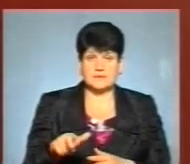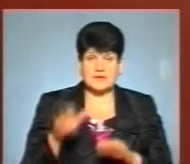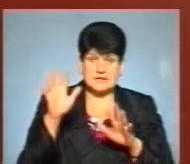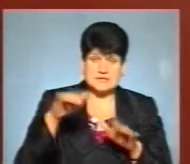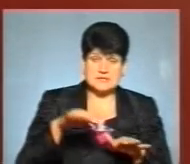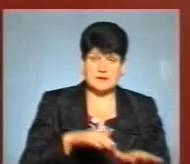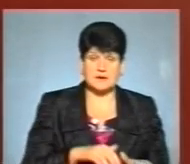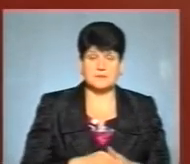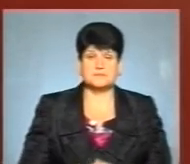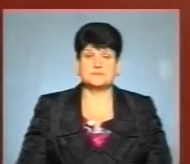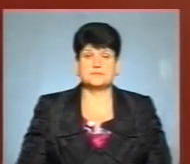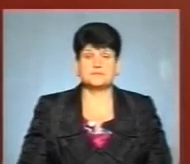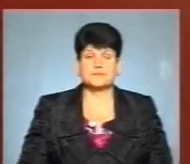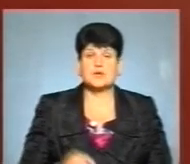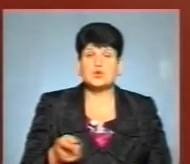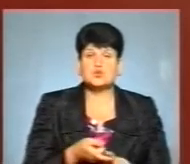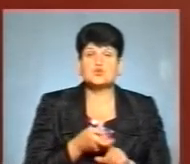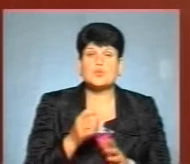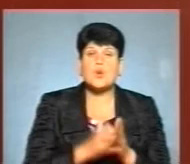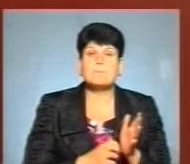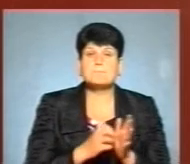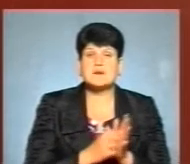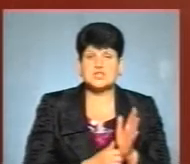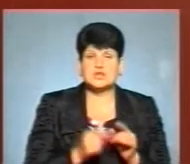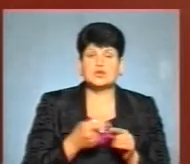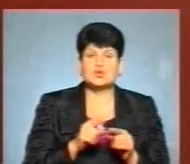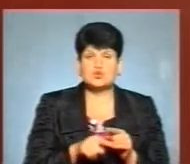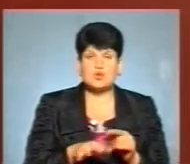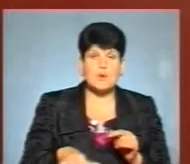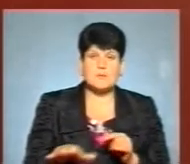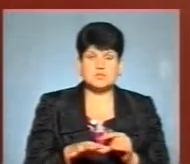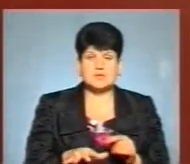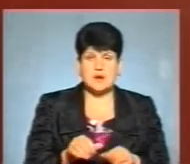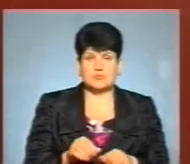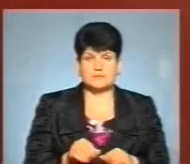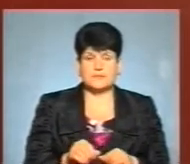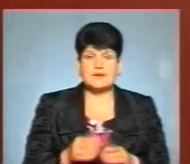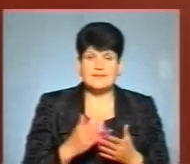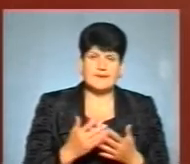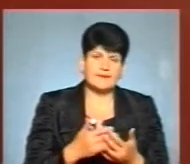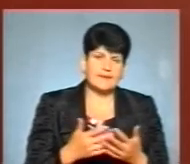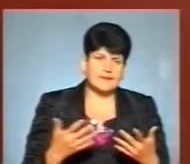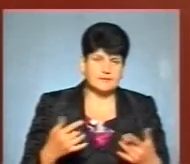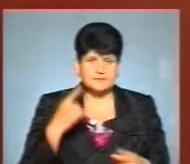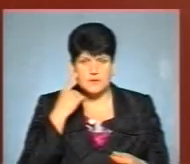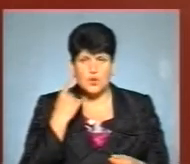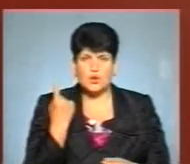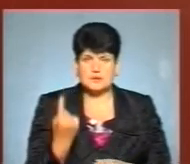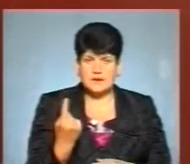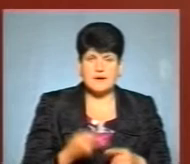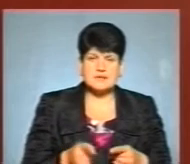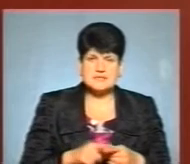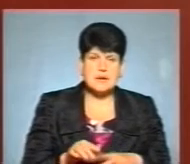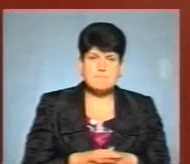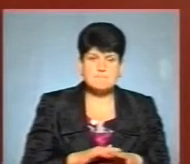з підвищення. Стосовно причин такого масштабу паводку, є кілька версій. Одна із них – це